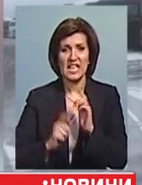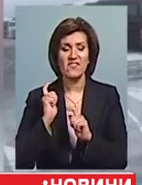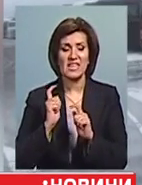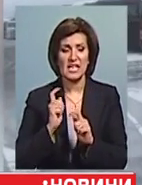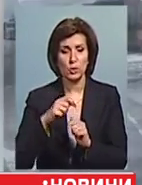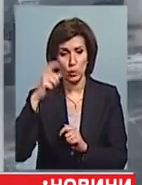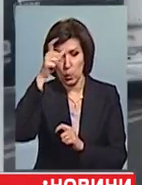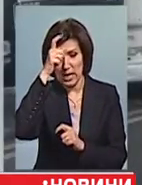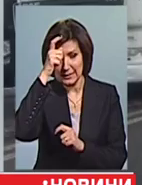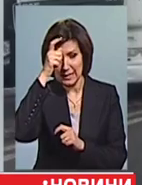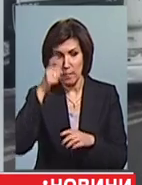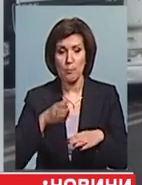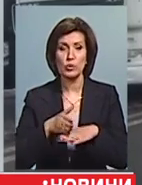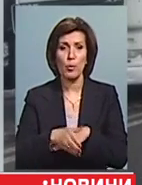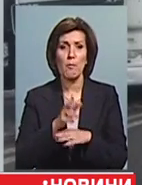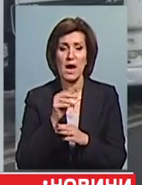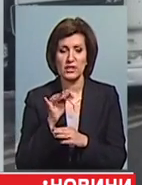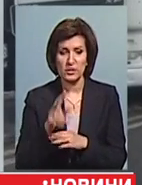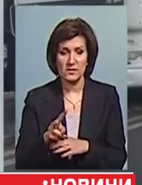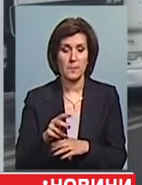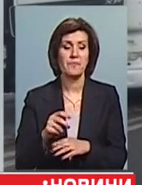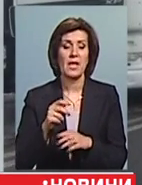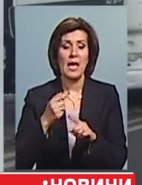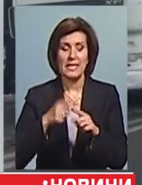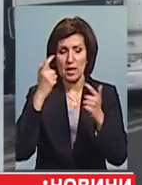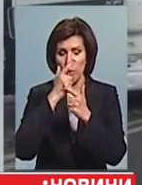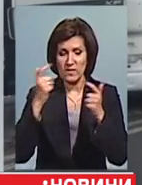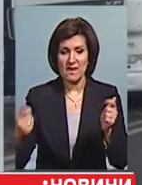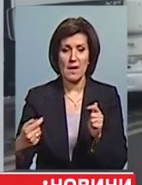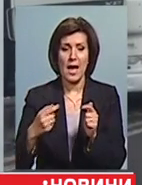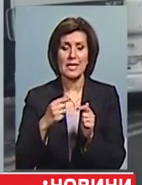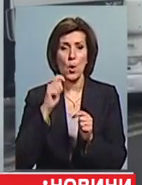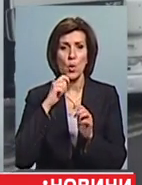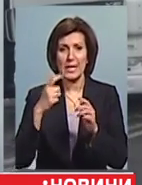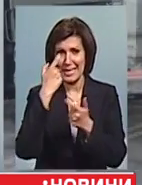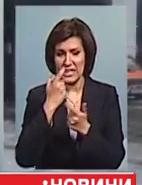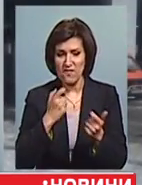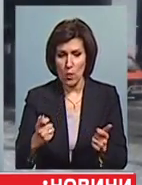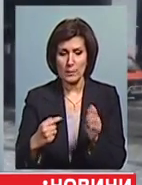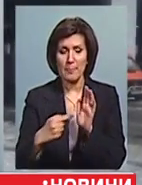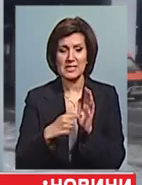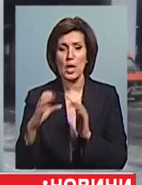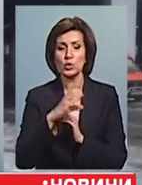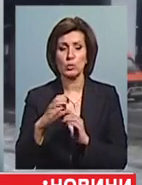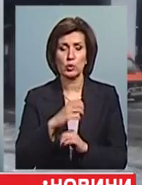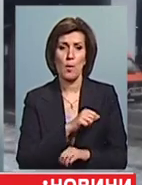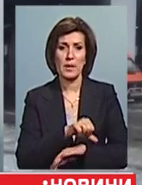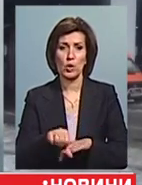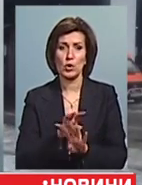пункті пропуску Бачівськ. Як повідомляє «Укрінформ» із посиланням на прес-секретаря сумського прикордонного